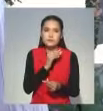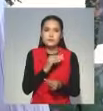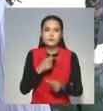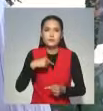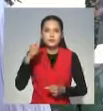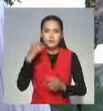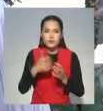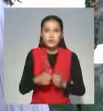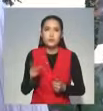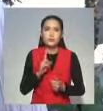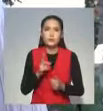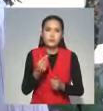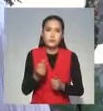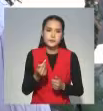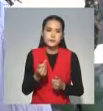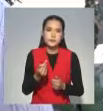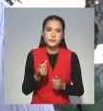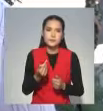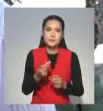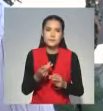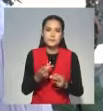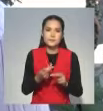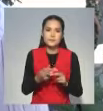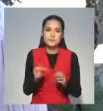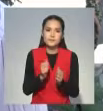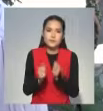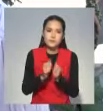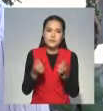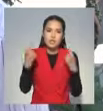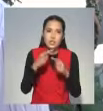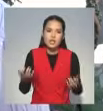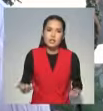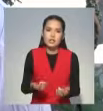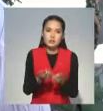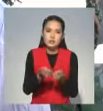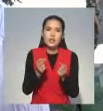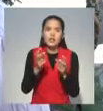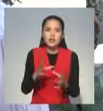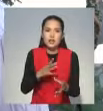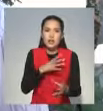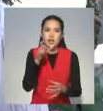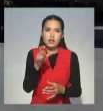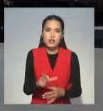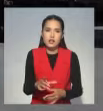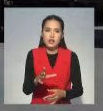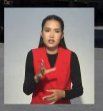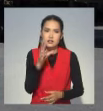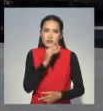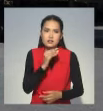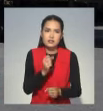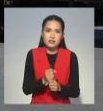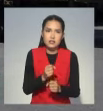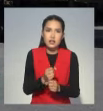Девочка через минут 10, наверное, она скинула мне 10 тысяч, и после нее посыпалось очень много денег.